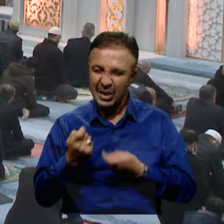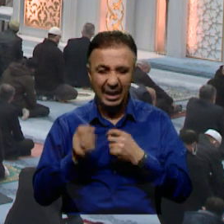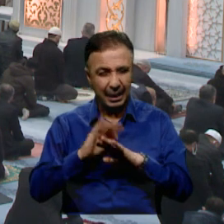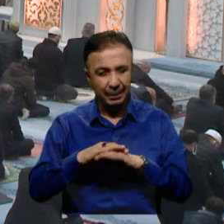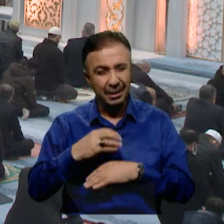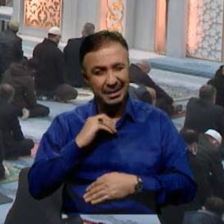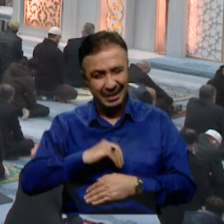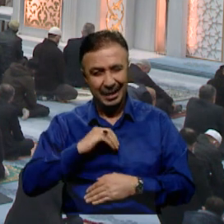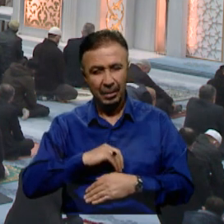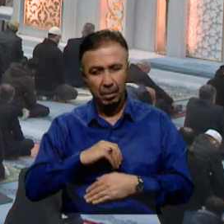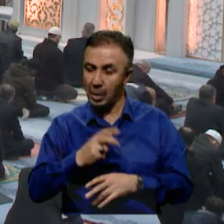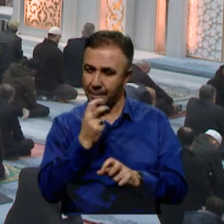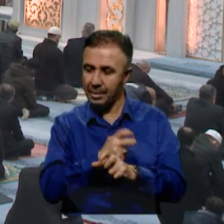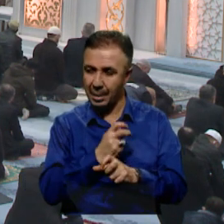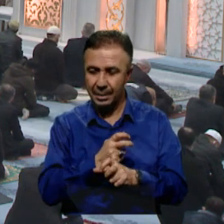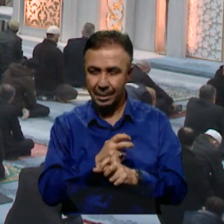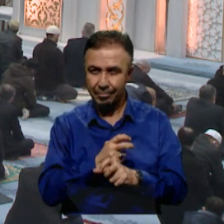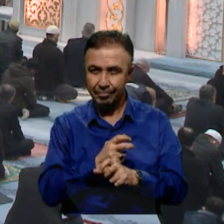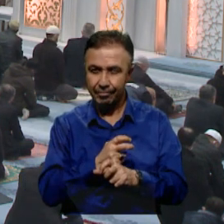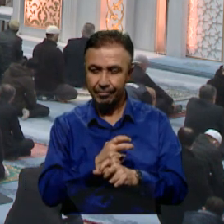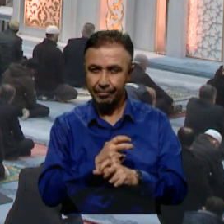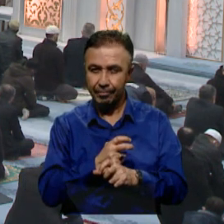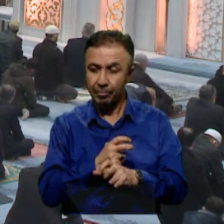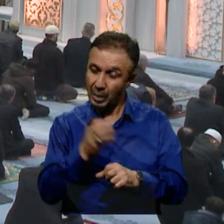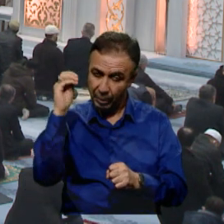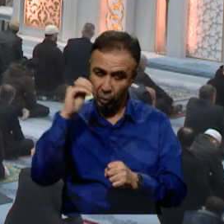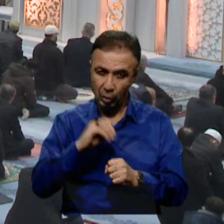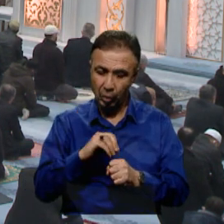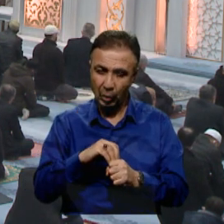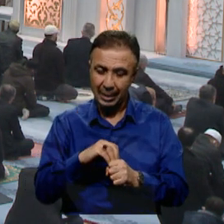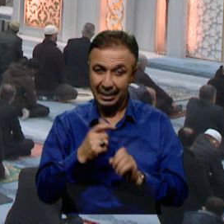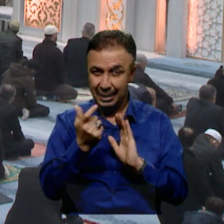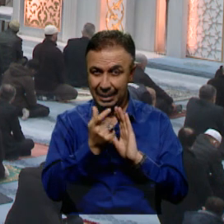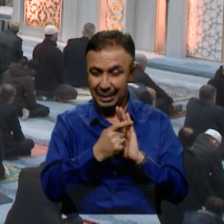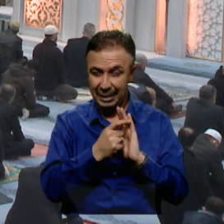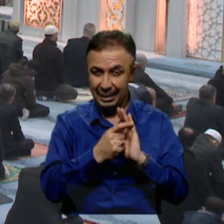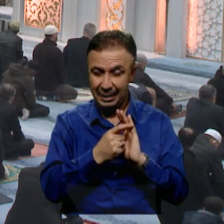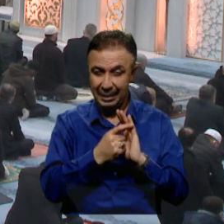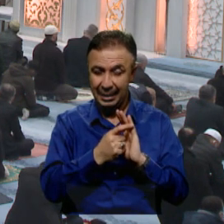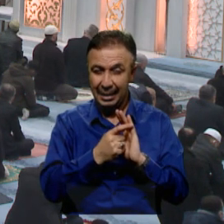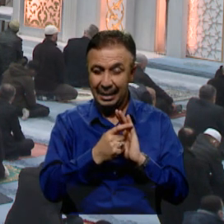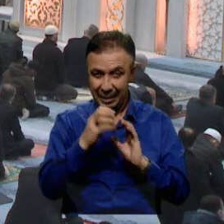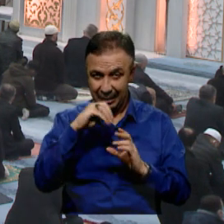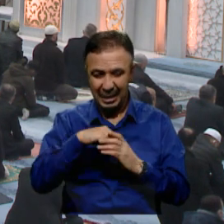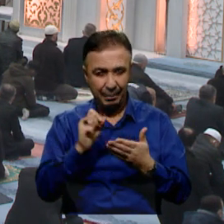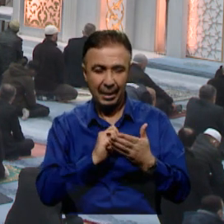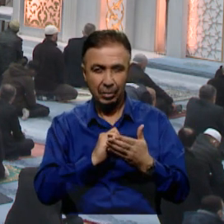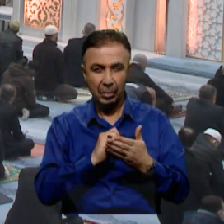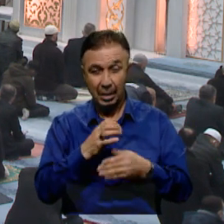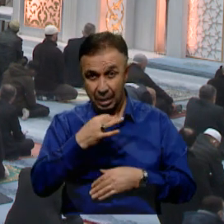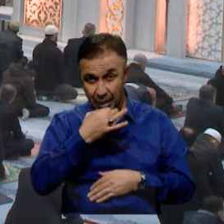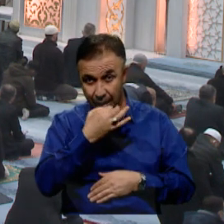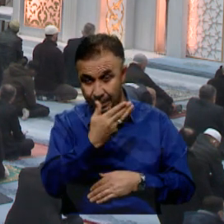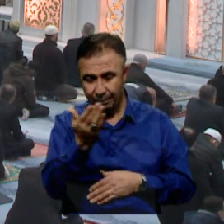bir tehlikeli duruma da, böyle bir akıbete de ayet-i kerime işaret ediyor, haber veriyor. Öyle